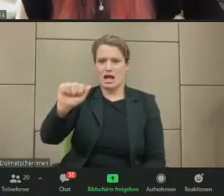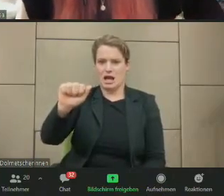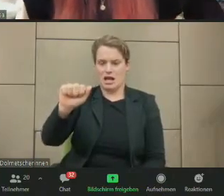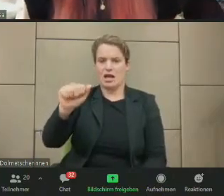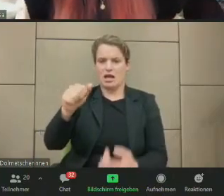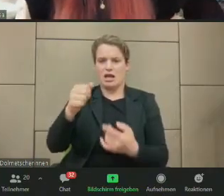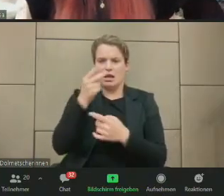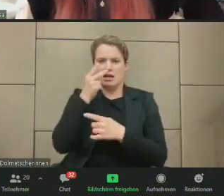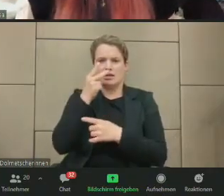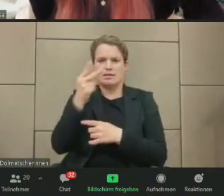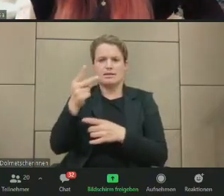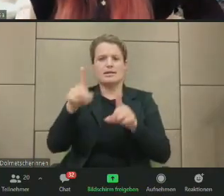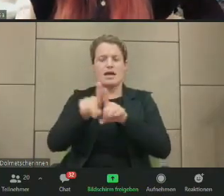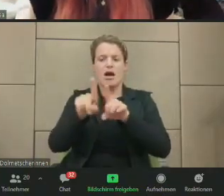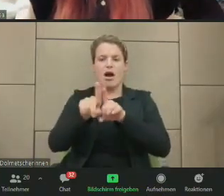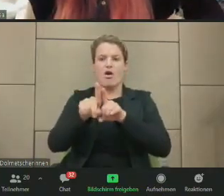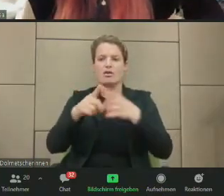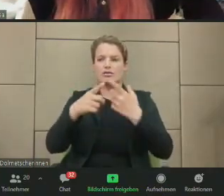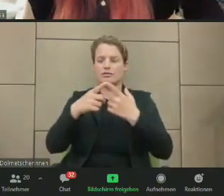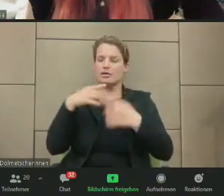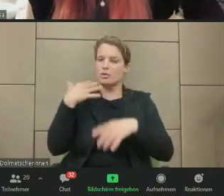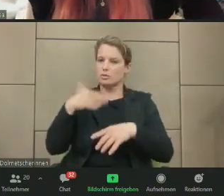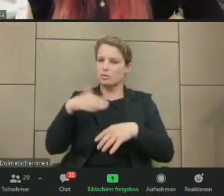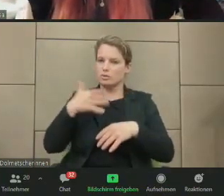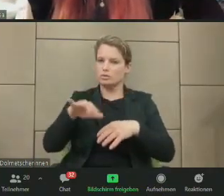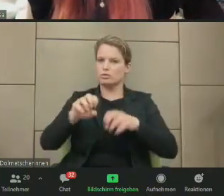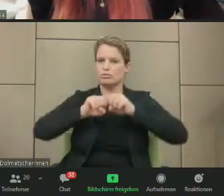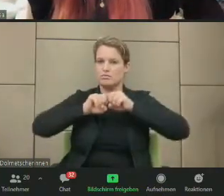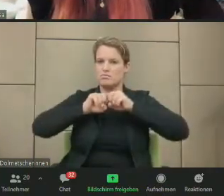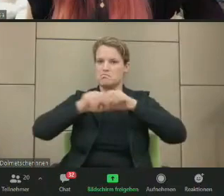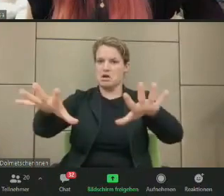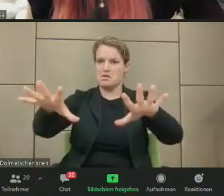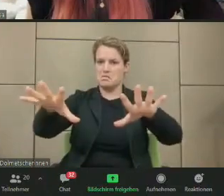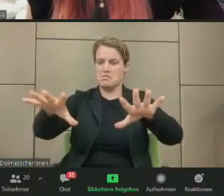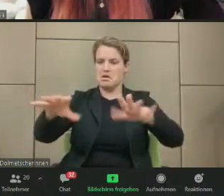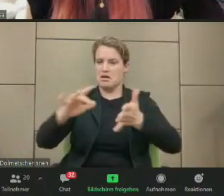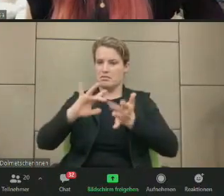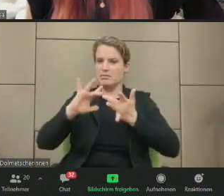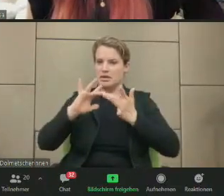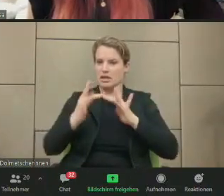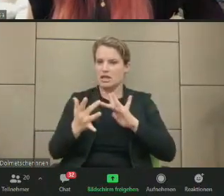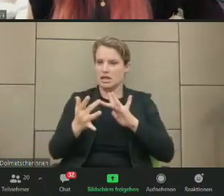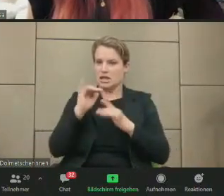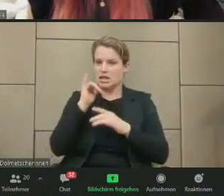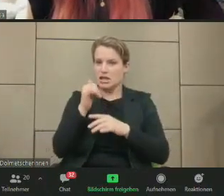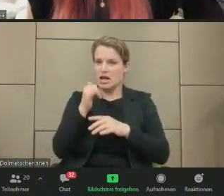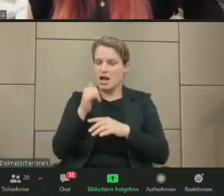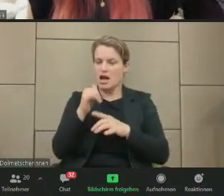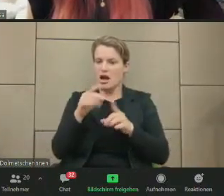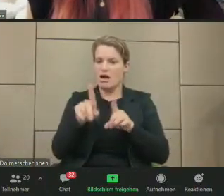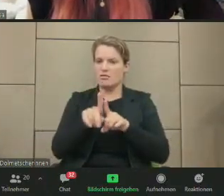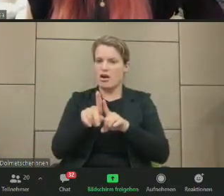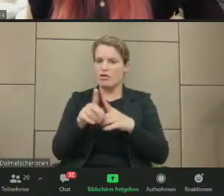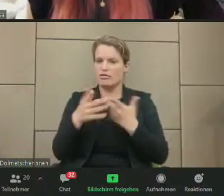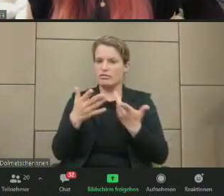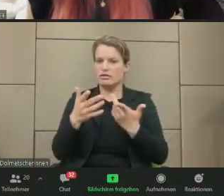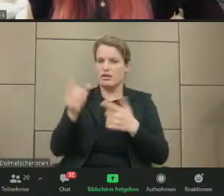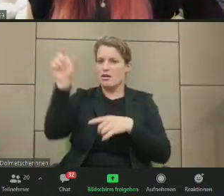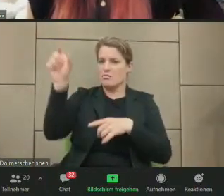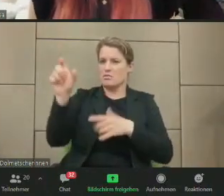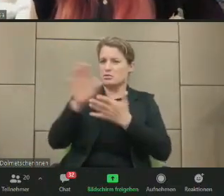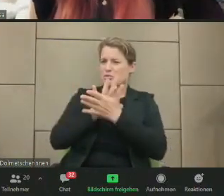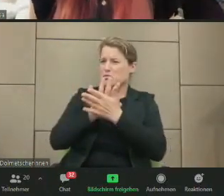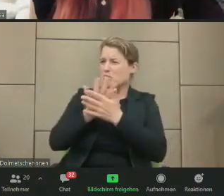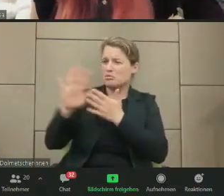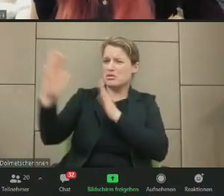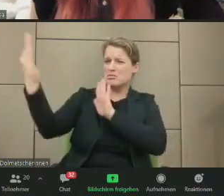die Reichweite auch viel größer als übers Internet, weil man Leute erreicht, die man noch nie persönlich gesehen